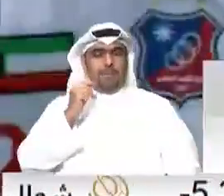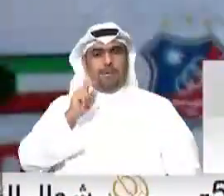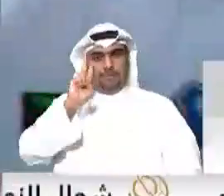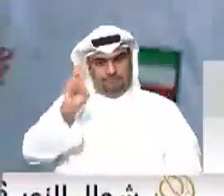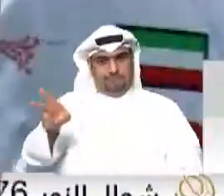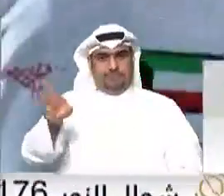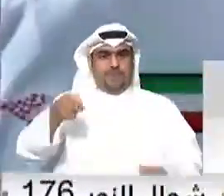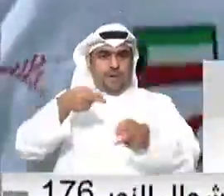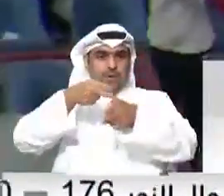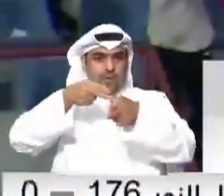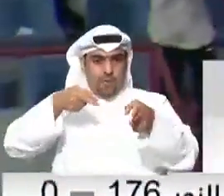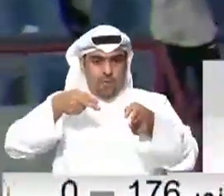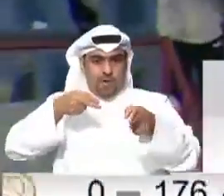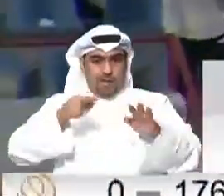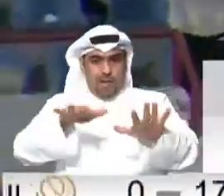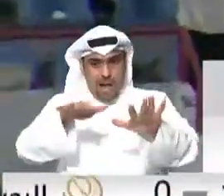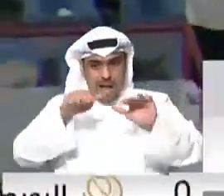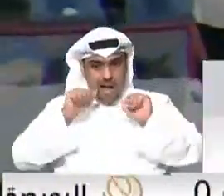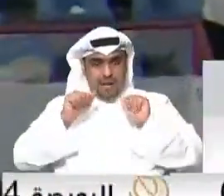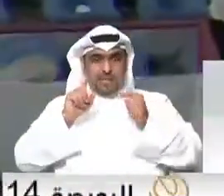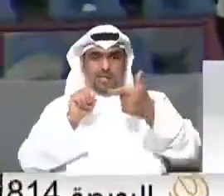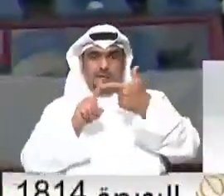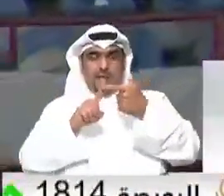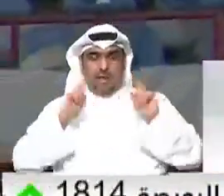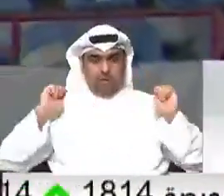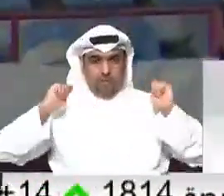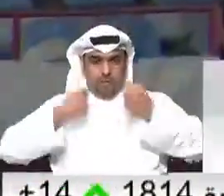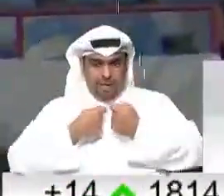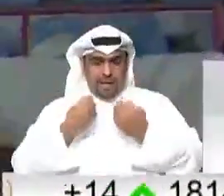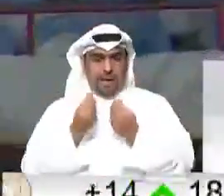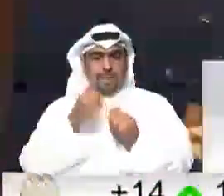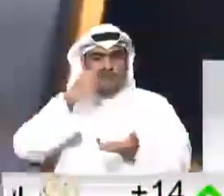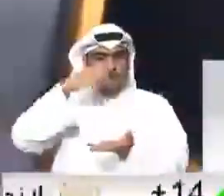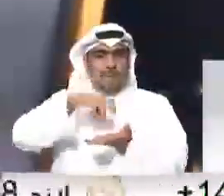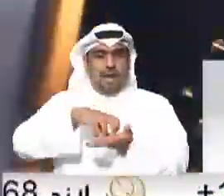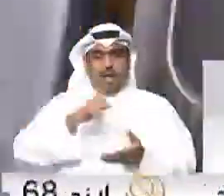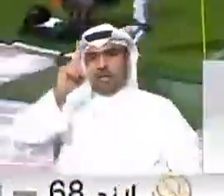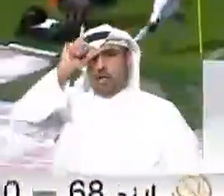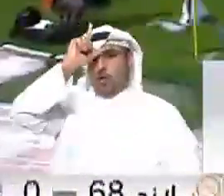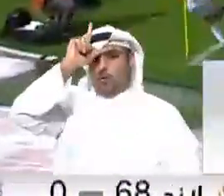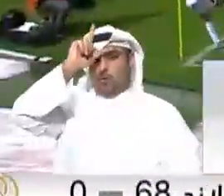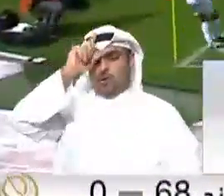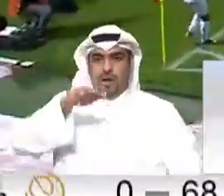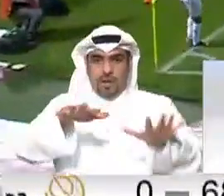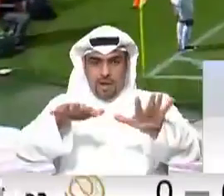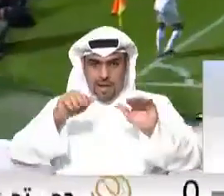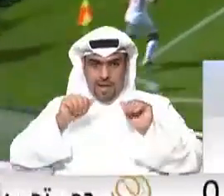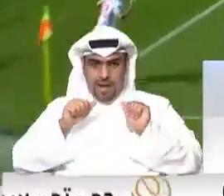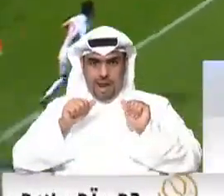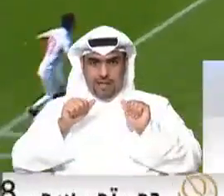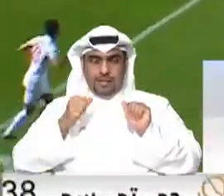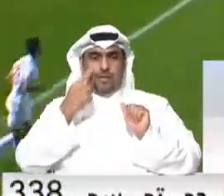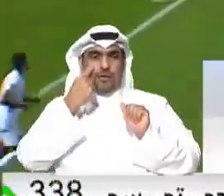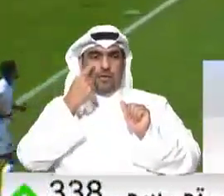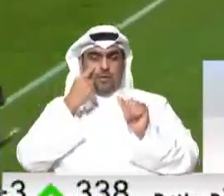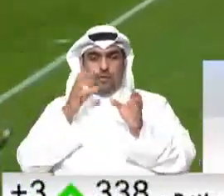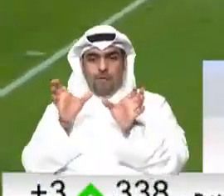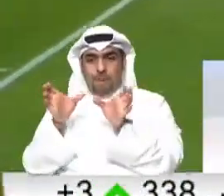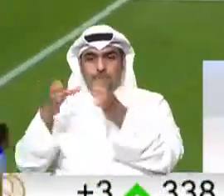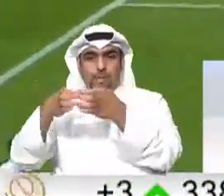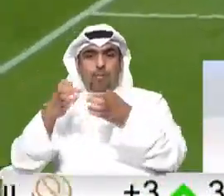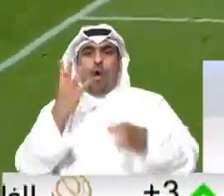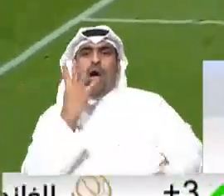منه وذيب الموريتاني والشباب الاردن على ان ينضم المتاهل للمجموعه الرابعه والتي تضموا شباب بلوزداد